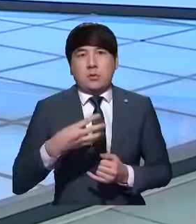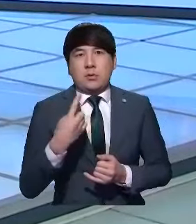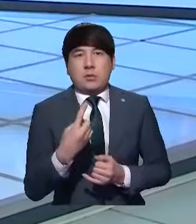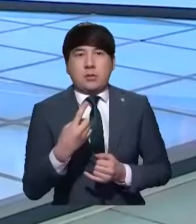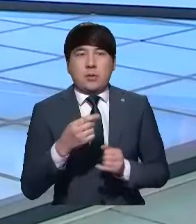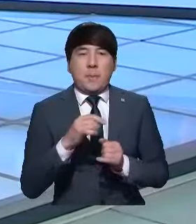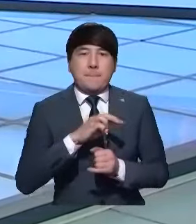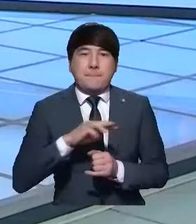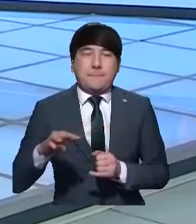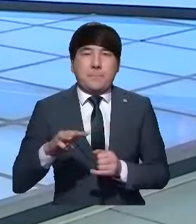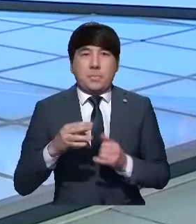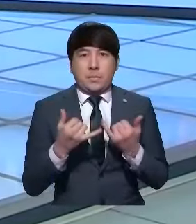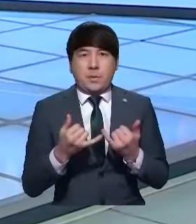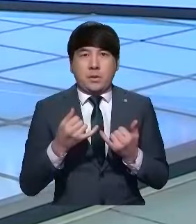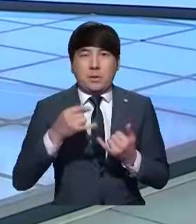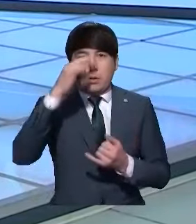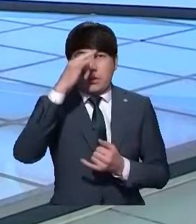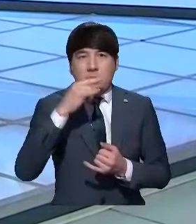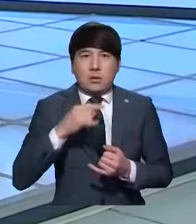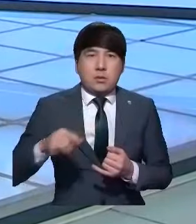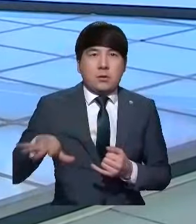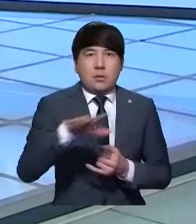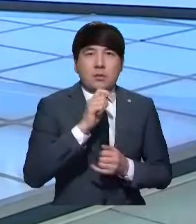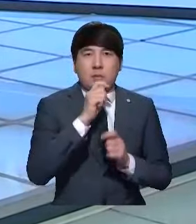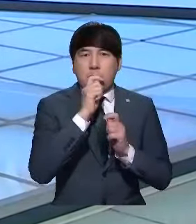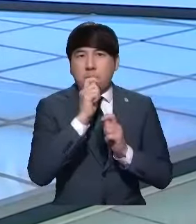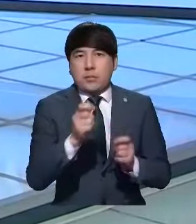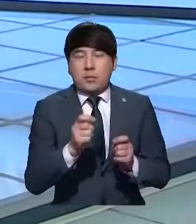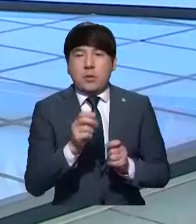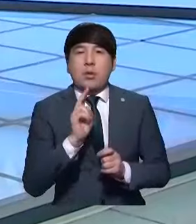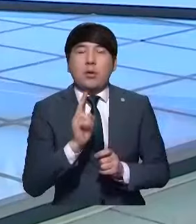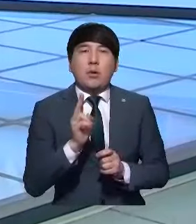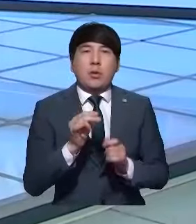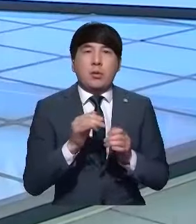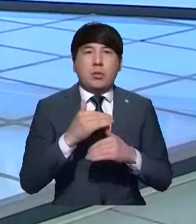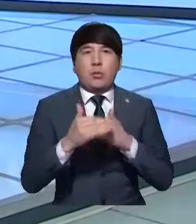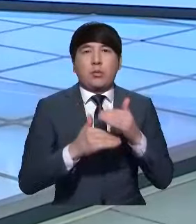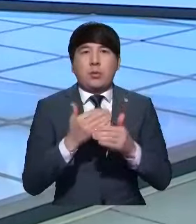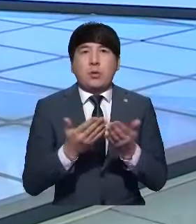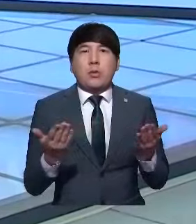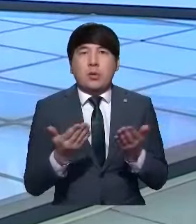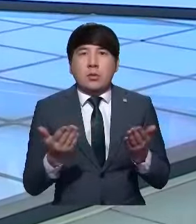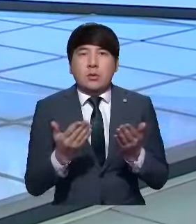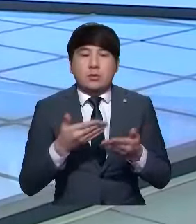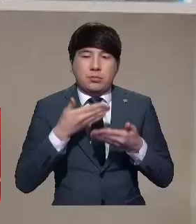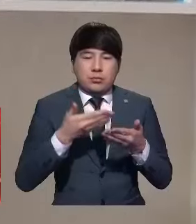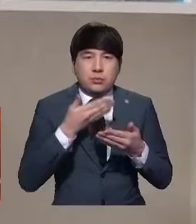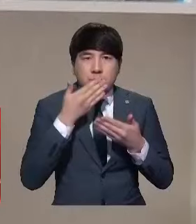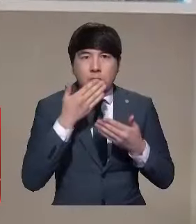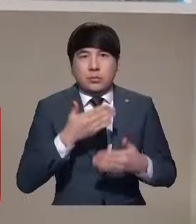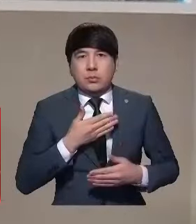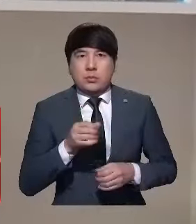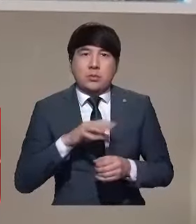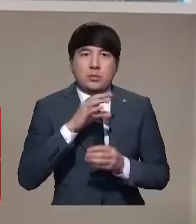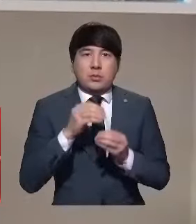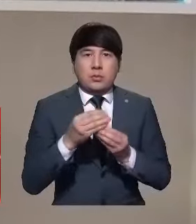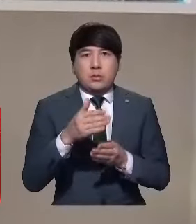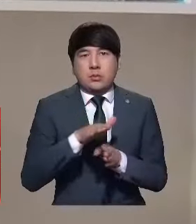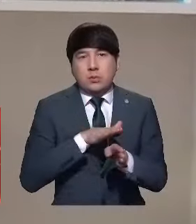Қазақстандықтар кітап оқи ма, кітап сыйлау үрдісі біздің қоғамда қаншалықты дамыған, Айсәуле Сиезбек айтады. Қоғамдық